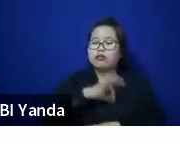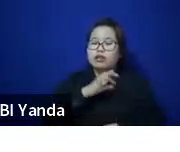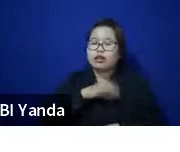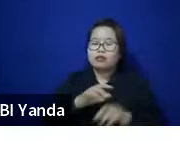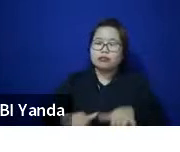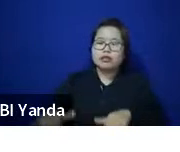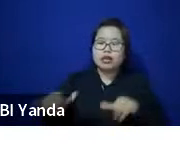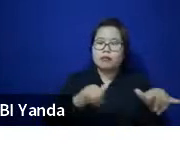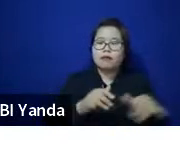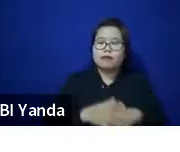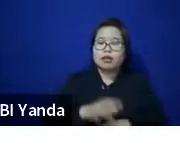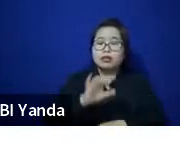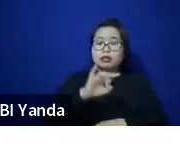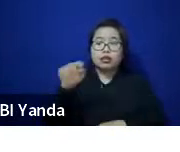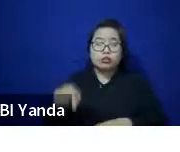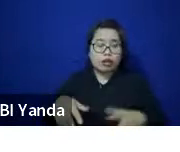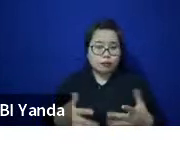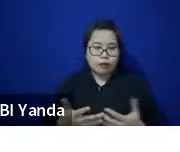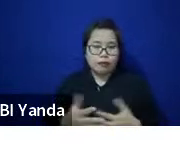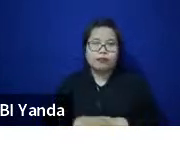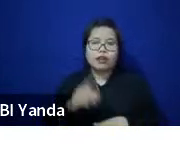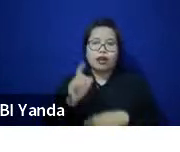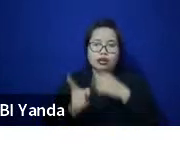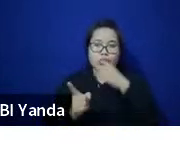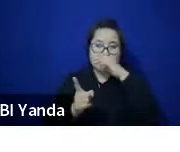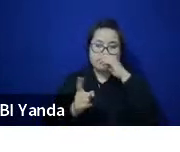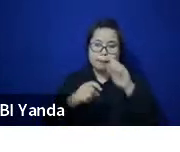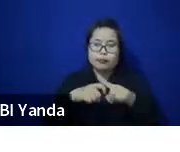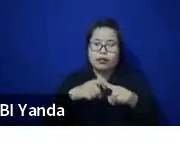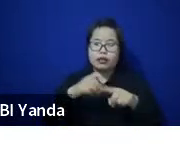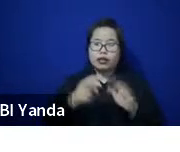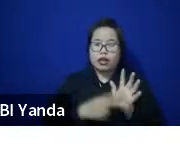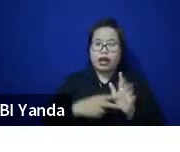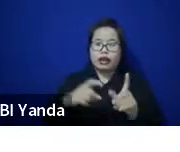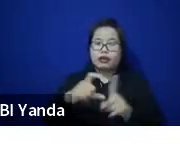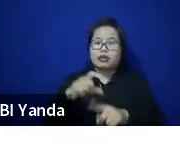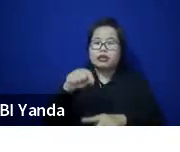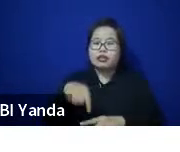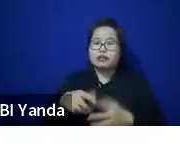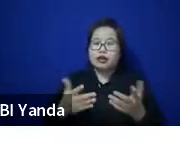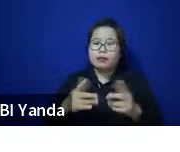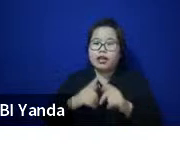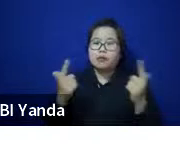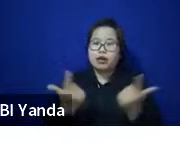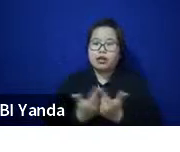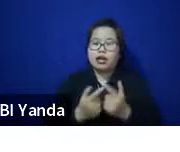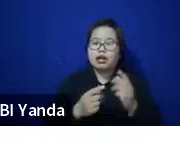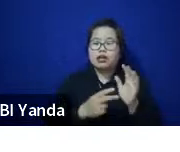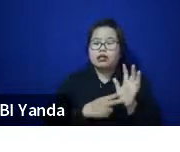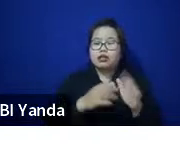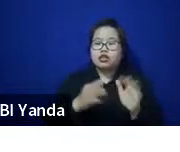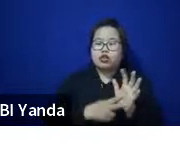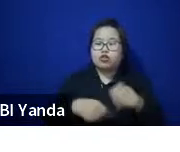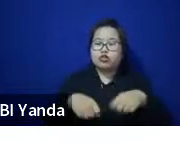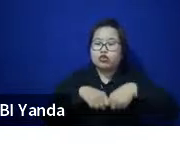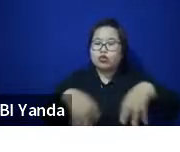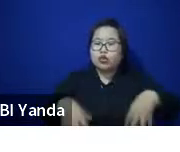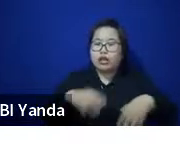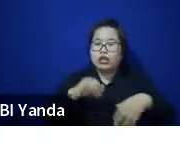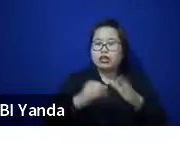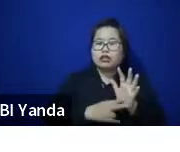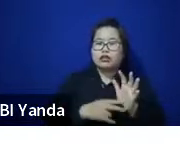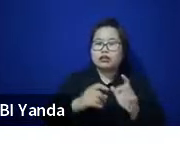mungkin juga salah satunya ada Komisi Nasional Disabilitas sebagai salah satu lembaga non struktural yang independen yang